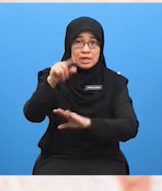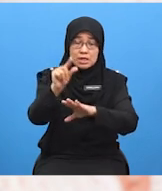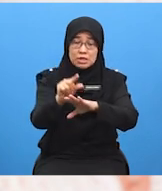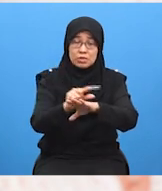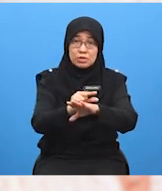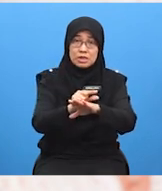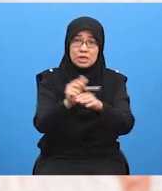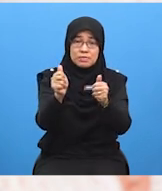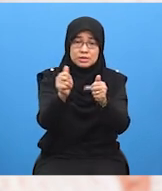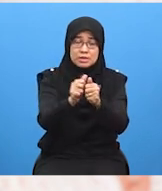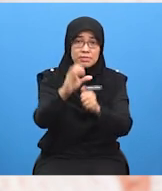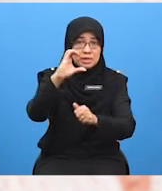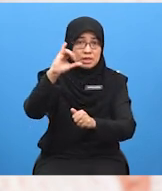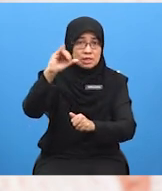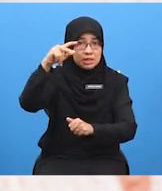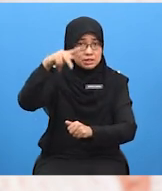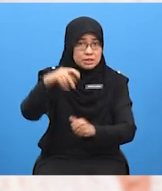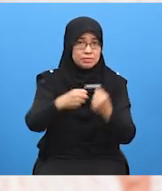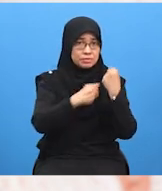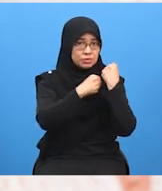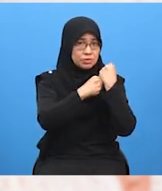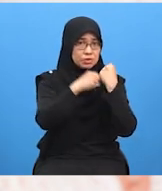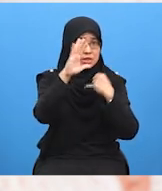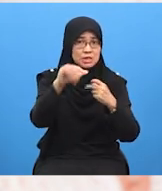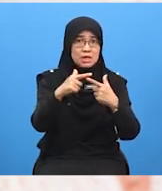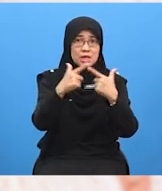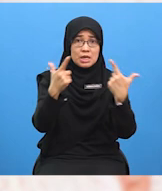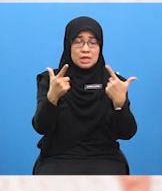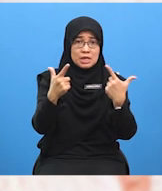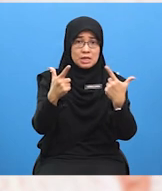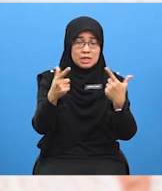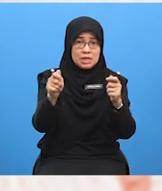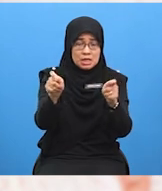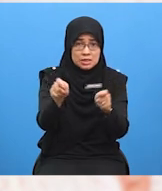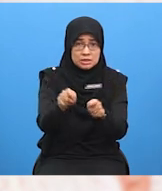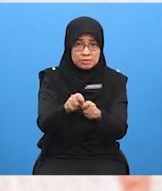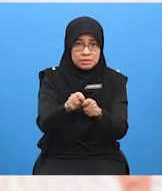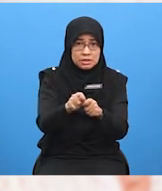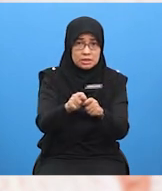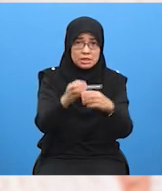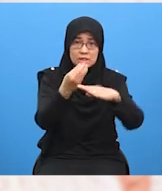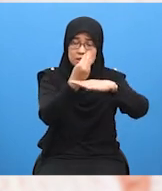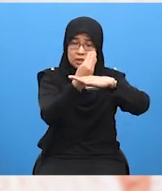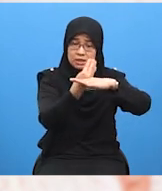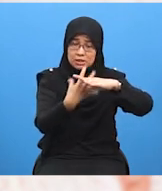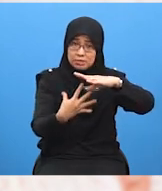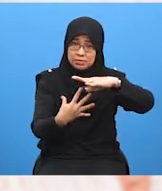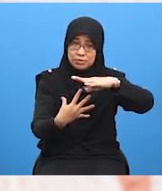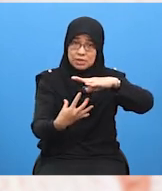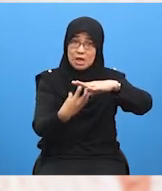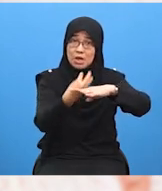bersama chip-chip sokongan yang lain seperti input,